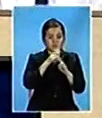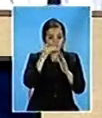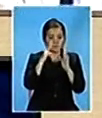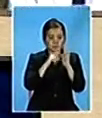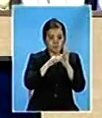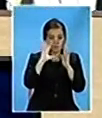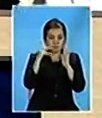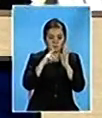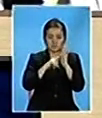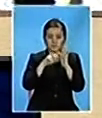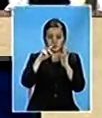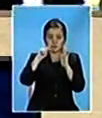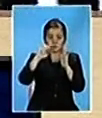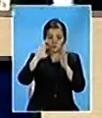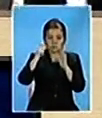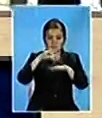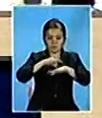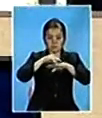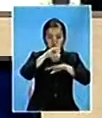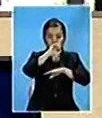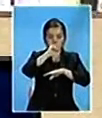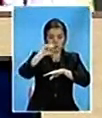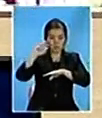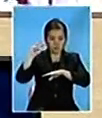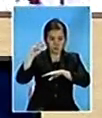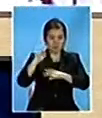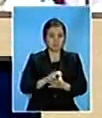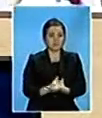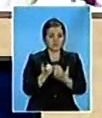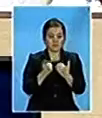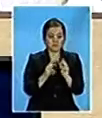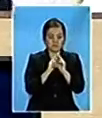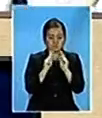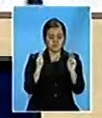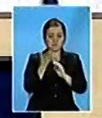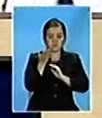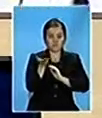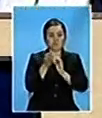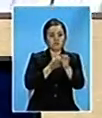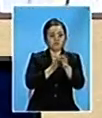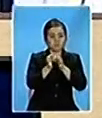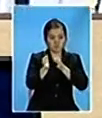ภาในฐานะกรรมาธิการขออนุญาตเรียนชี้แจงความใน